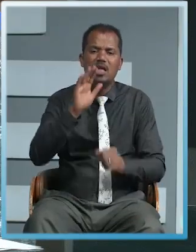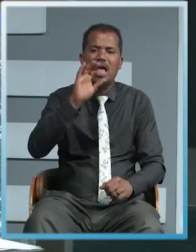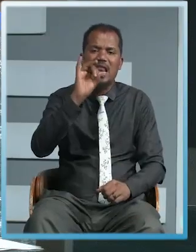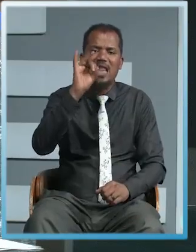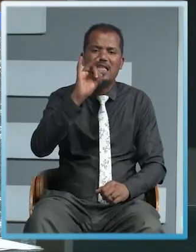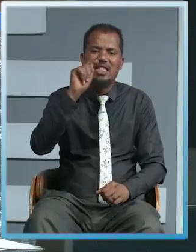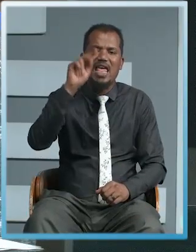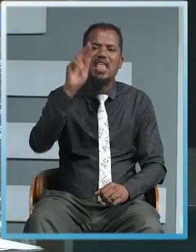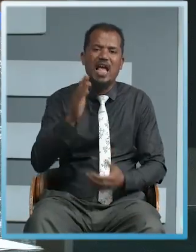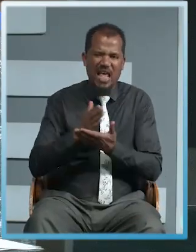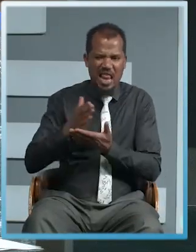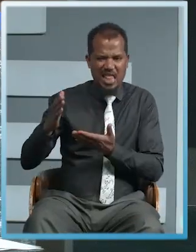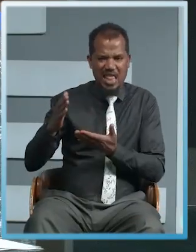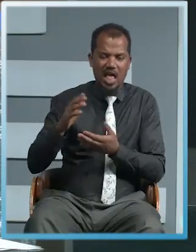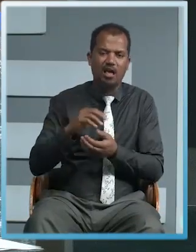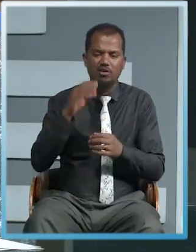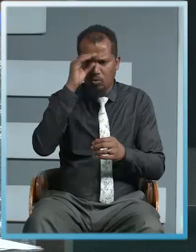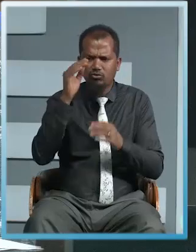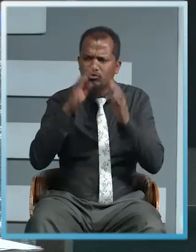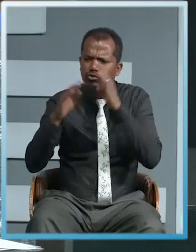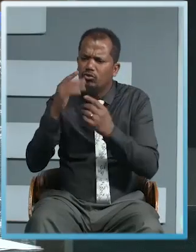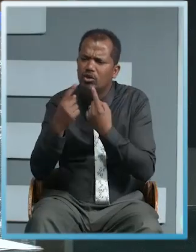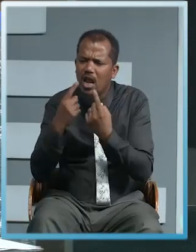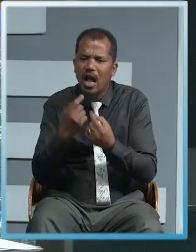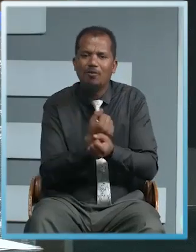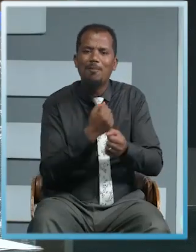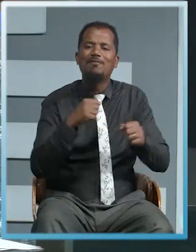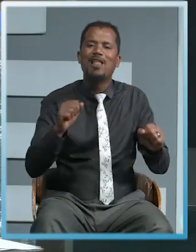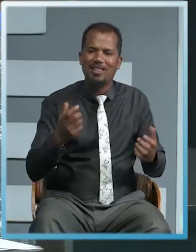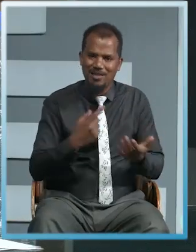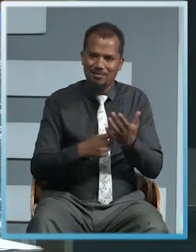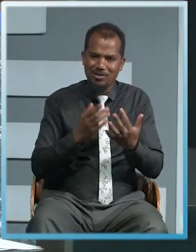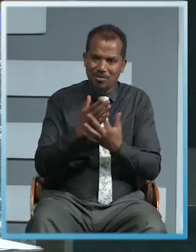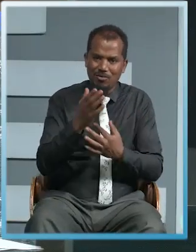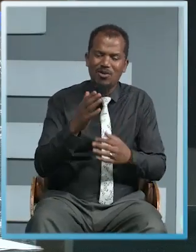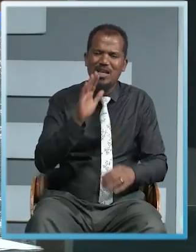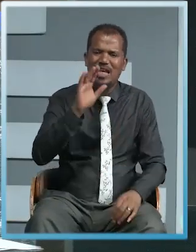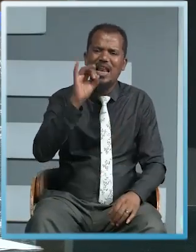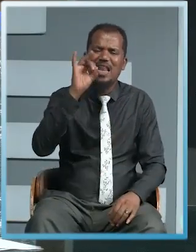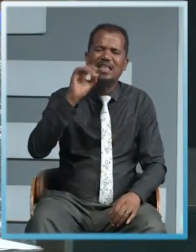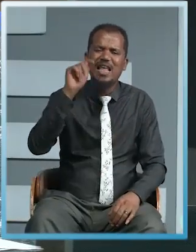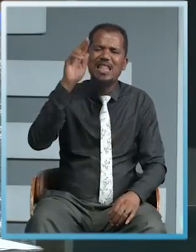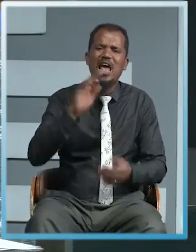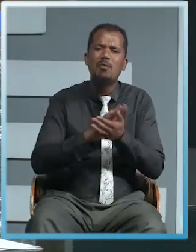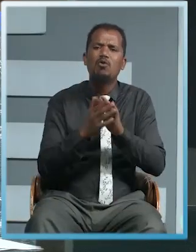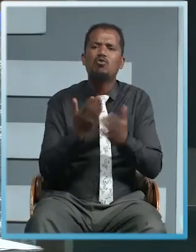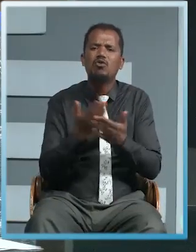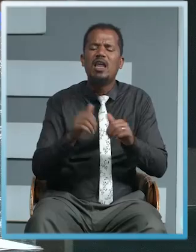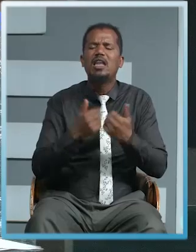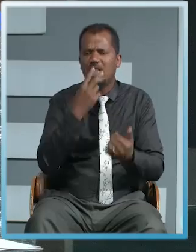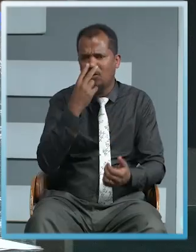በሆነ መንገድ ሰዎችን ችግራቸውን አነጋግሮ መፍታት ነውና ከዚህ አንጻር ገለልተኛ የመሆኑንስ ጉዳይ እንዴት